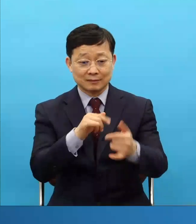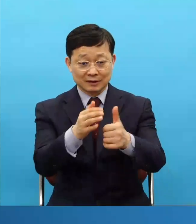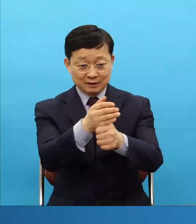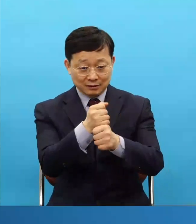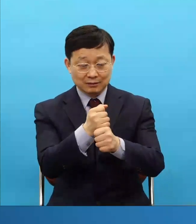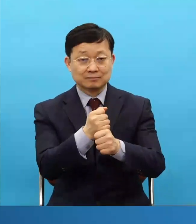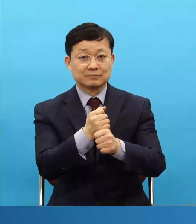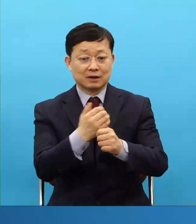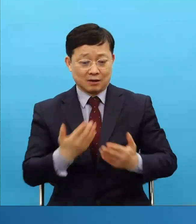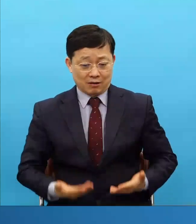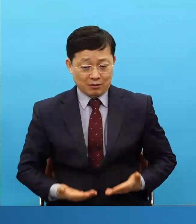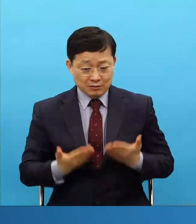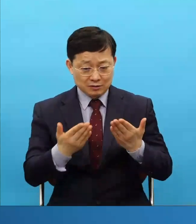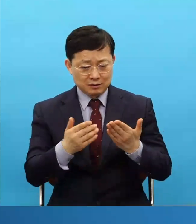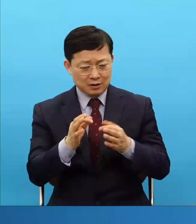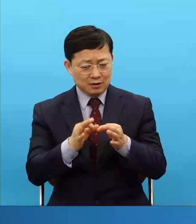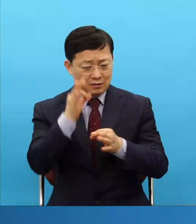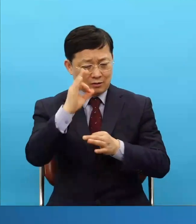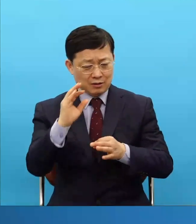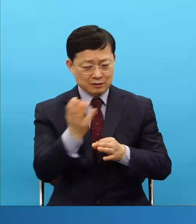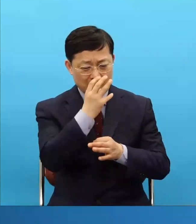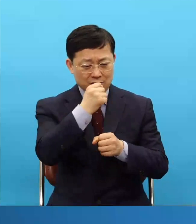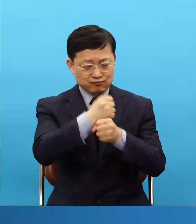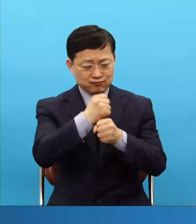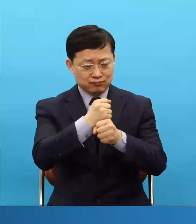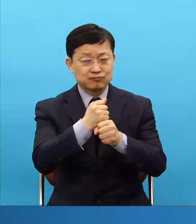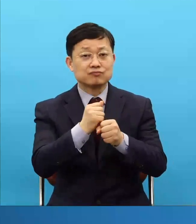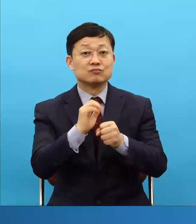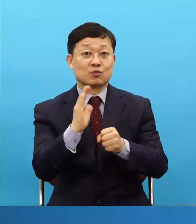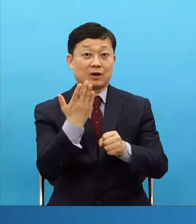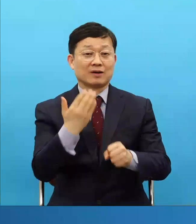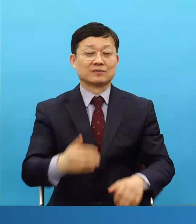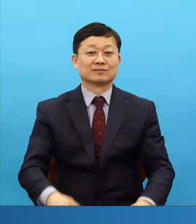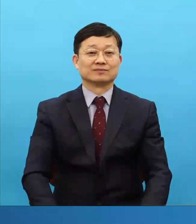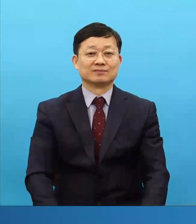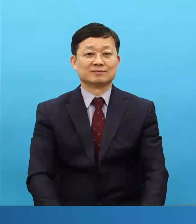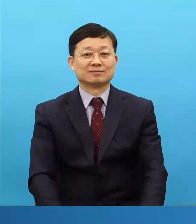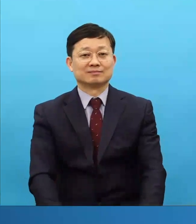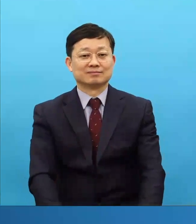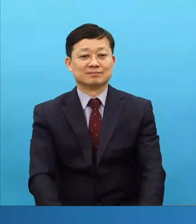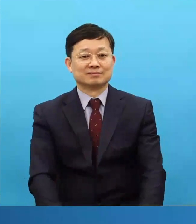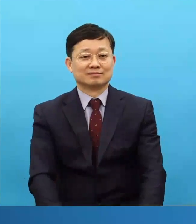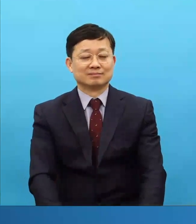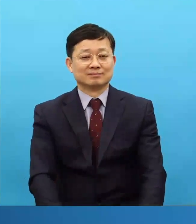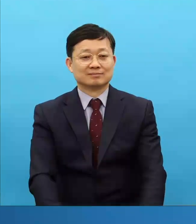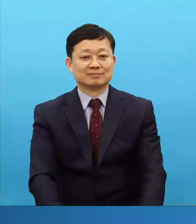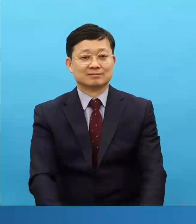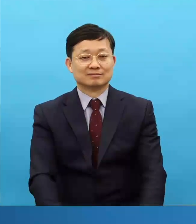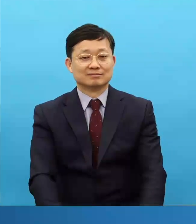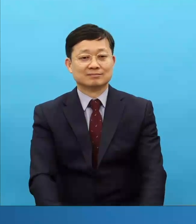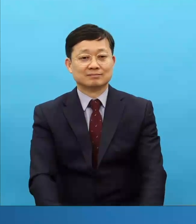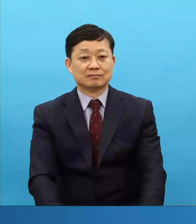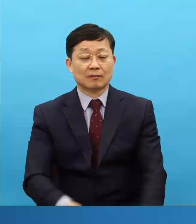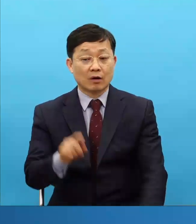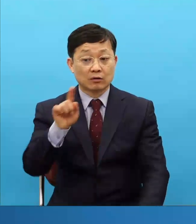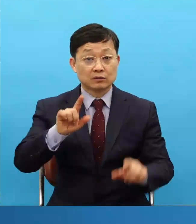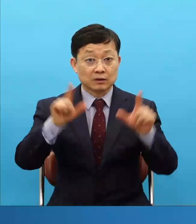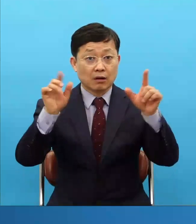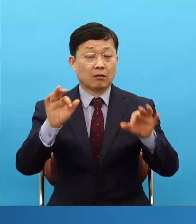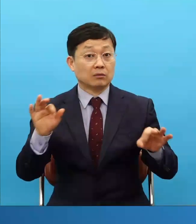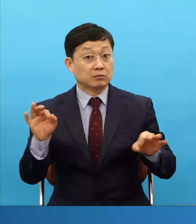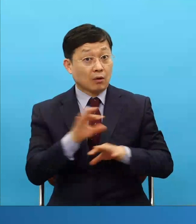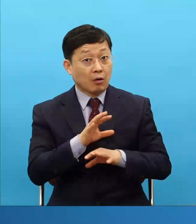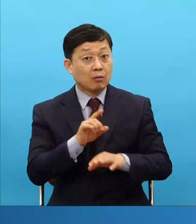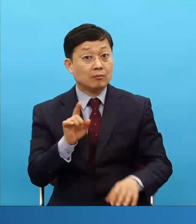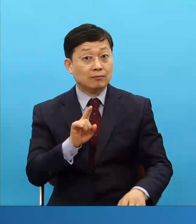헌신은 영원한 작품으로 나게 됩니다. And the covenant and devotion that you leave behind will be left behind as an eternal masterpiece. 그 오늘 제가 깜짝 놀란 거죠. And so then one day I